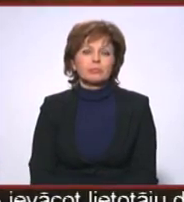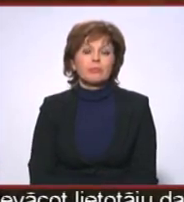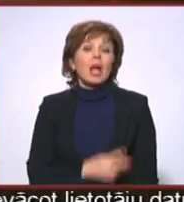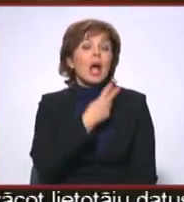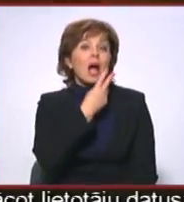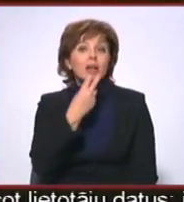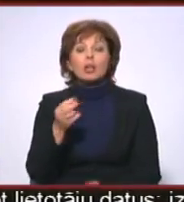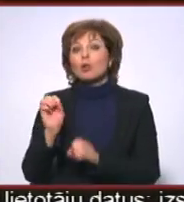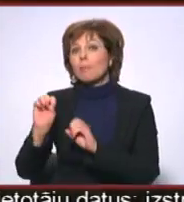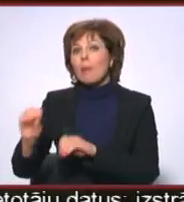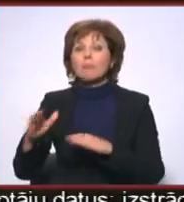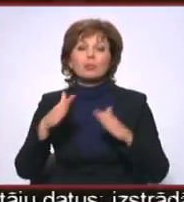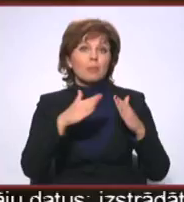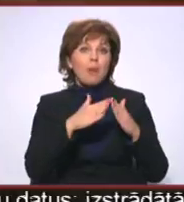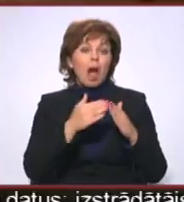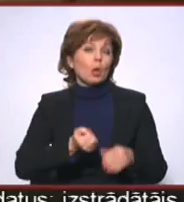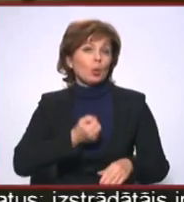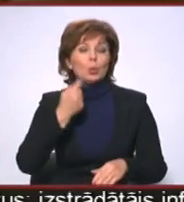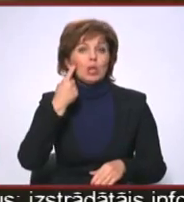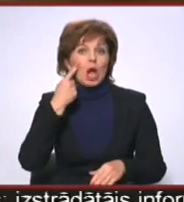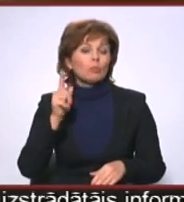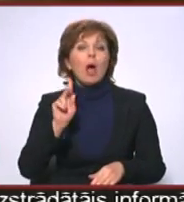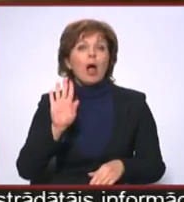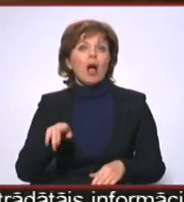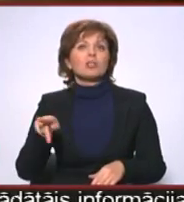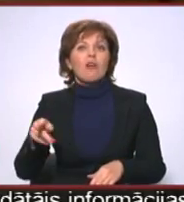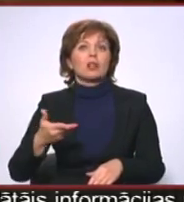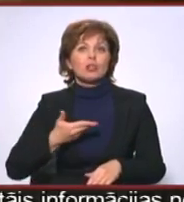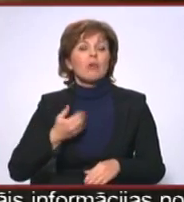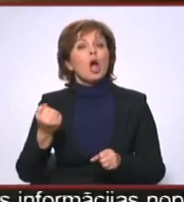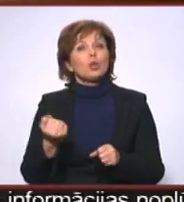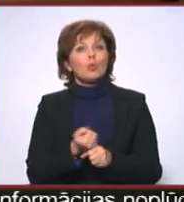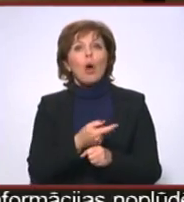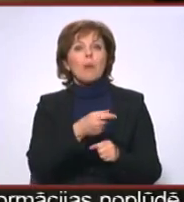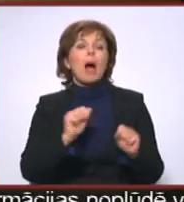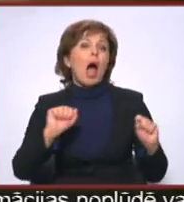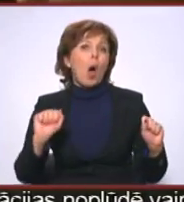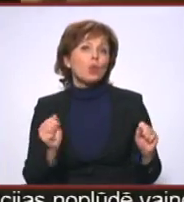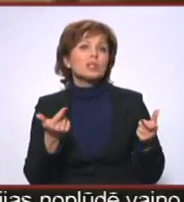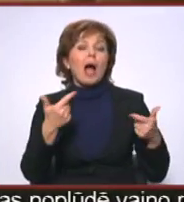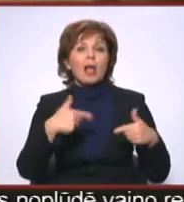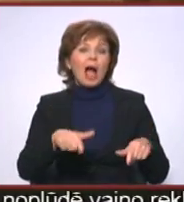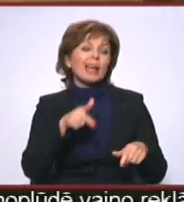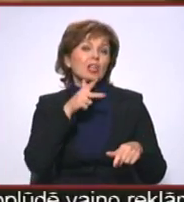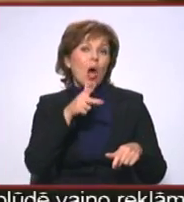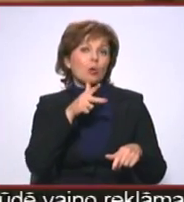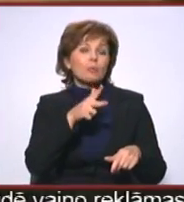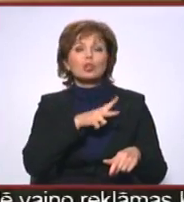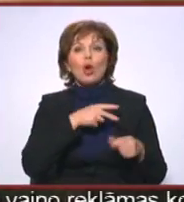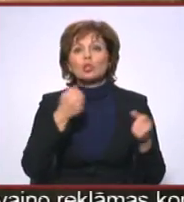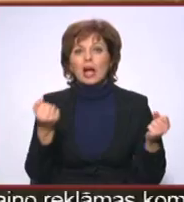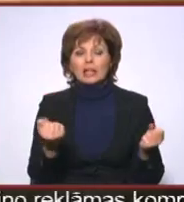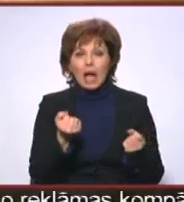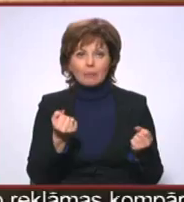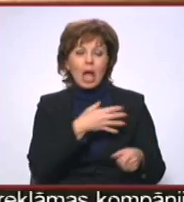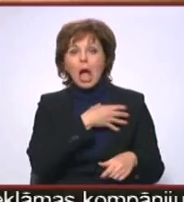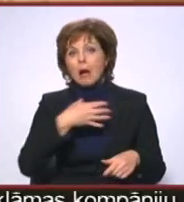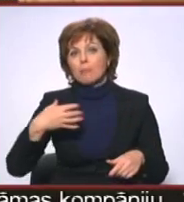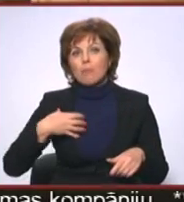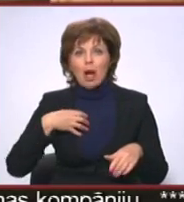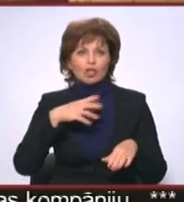Redzot pamesto māju, grūti iedomāties, ka šeit kāds var dzīvot. Tomēr šajā ēkā ziemas augstajā laikā Daugavpils sociālie darbinieki ar pašvaldības